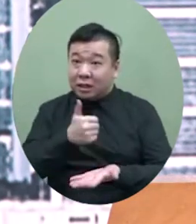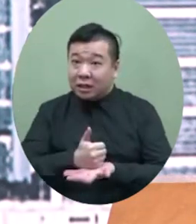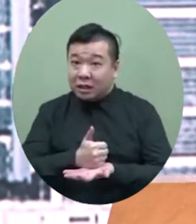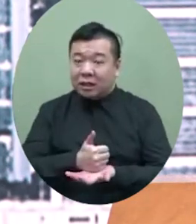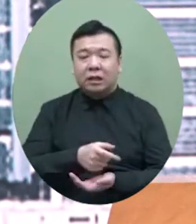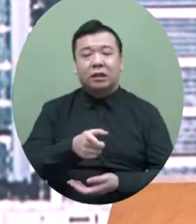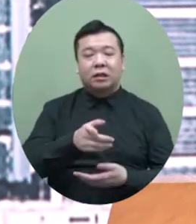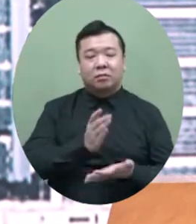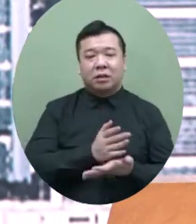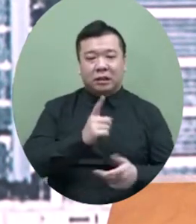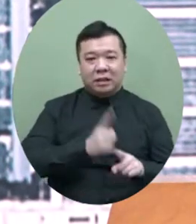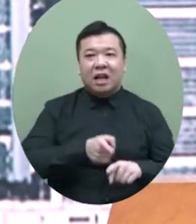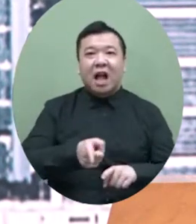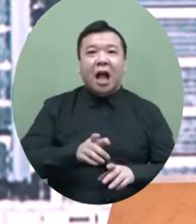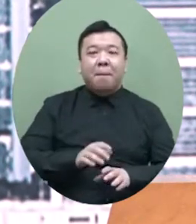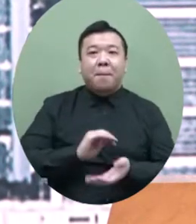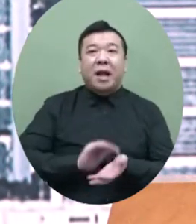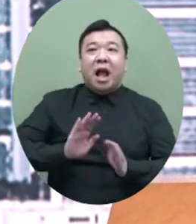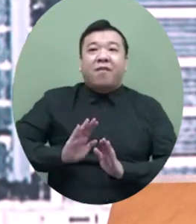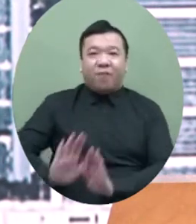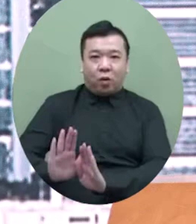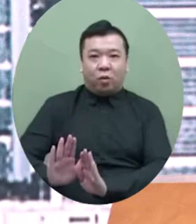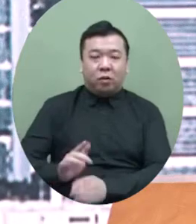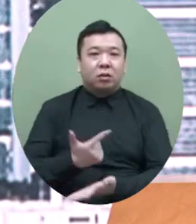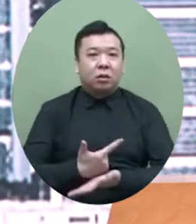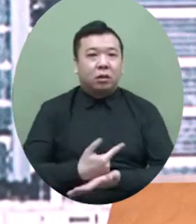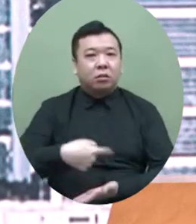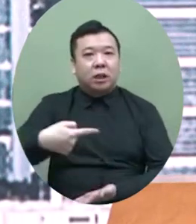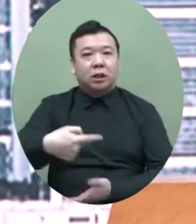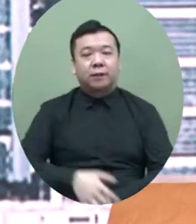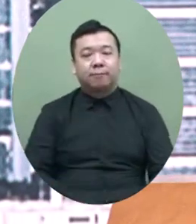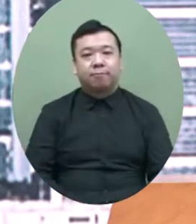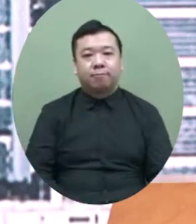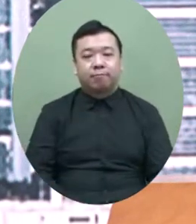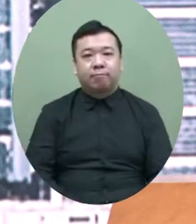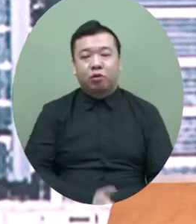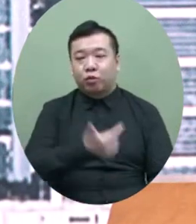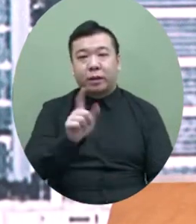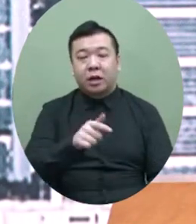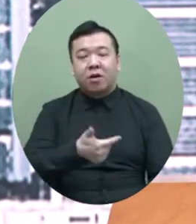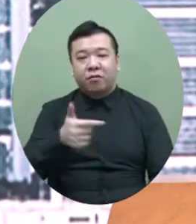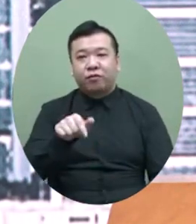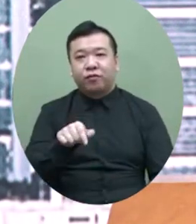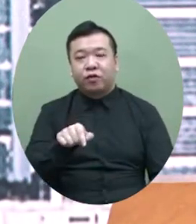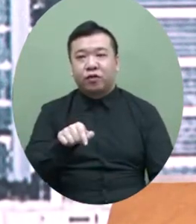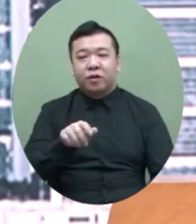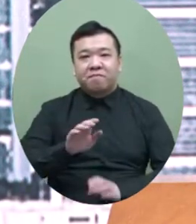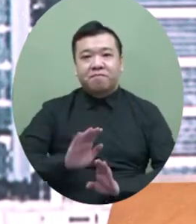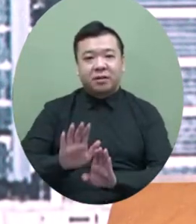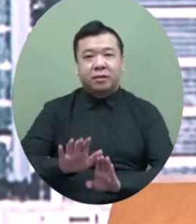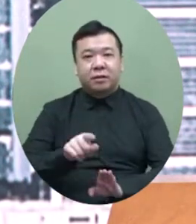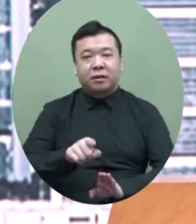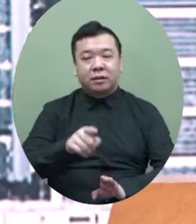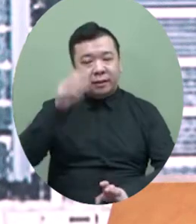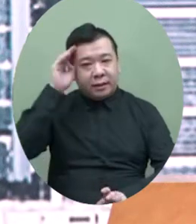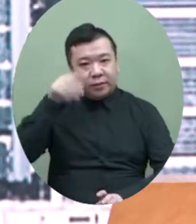止呢個病咧係發生，特別係傳染性嘅病。咁所以好多係預防性嘅工作，希望